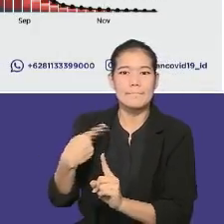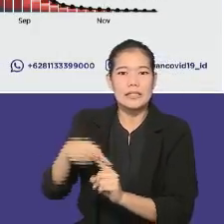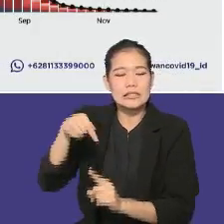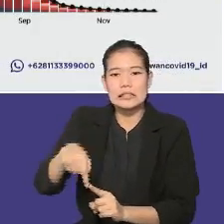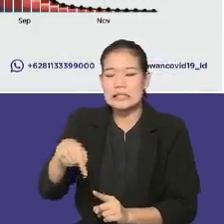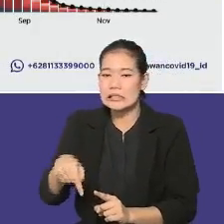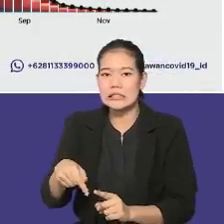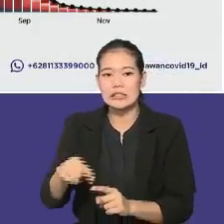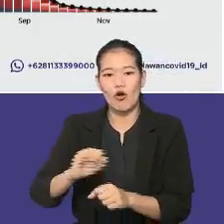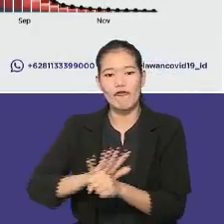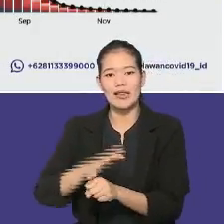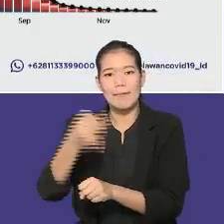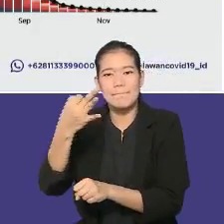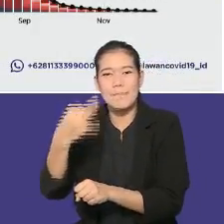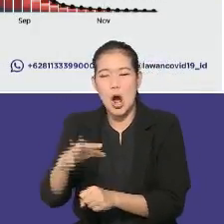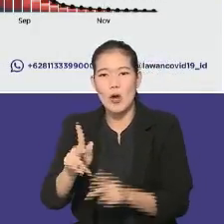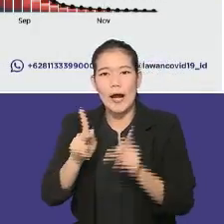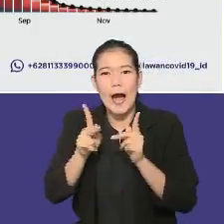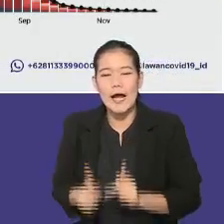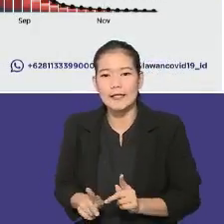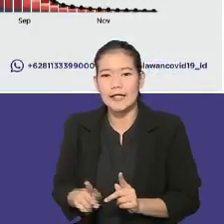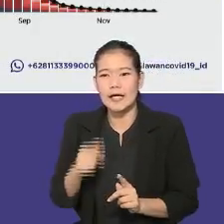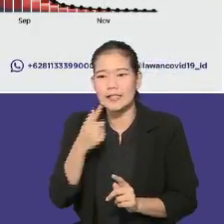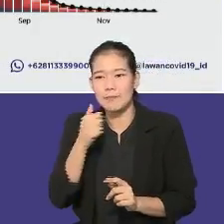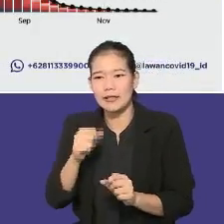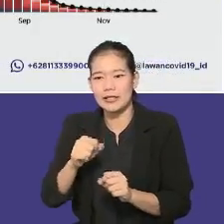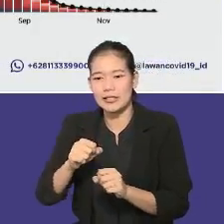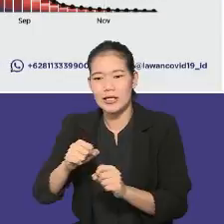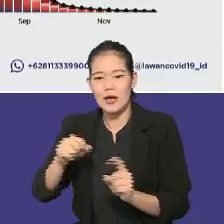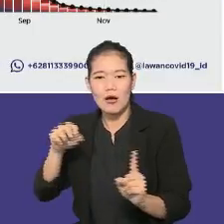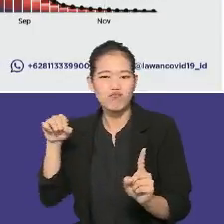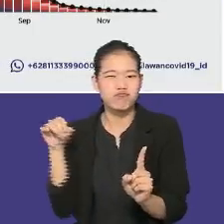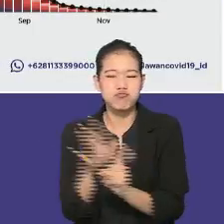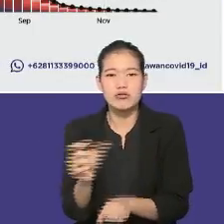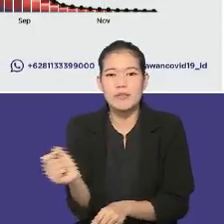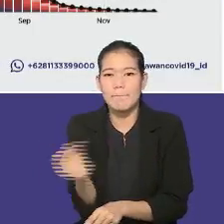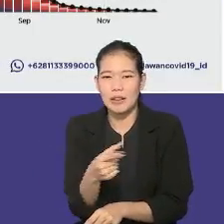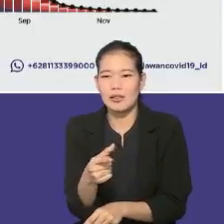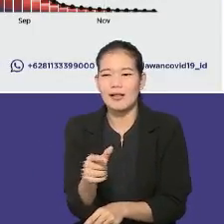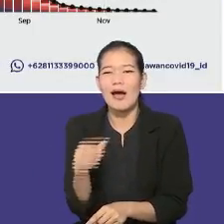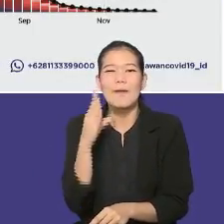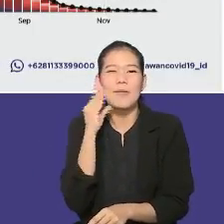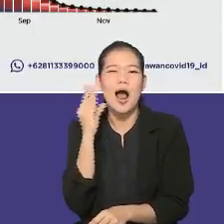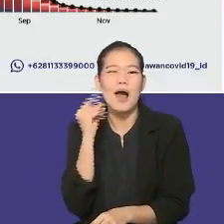yang karakteristiknya lebih menular seperti pengalaman dengan varian Delta.